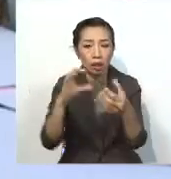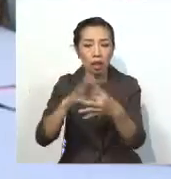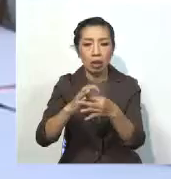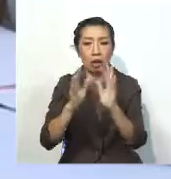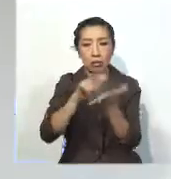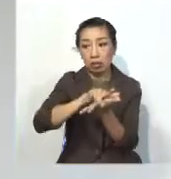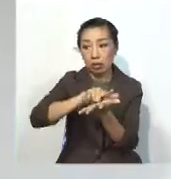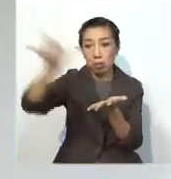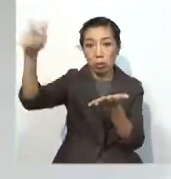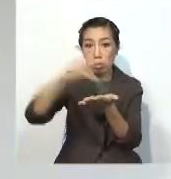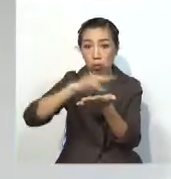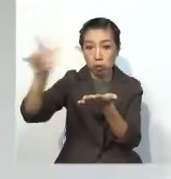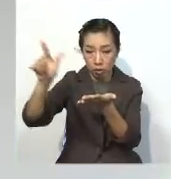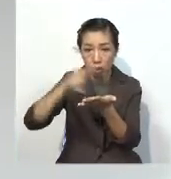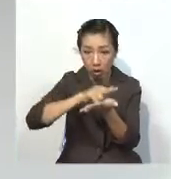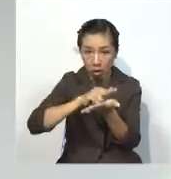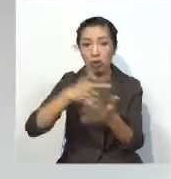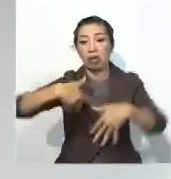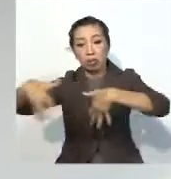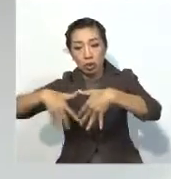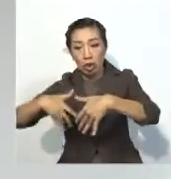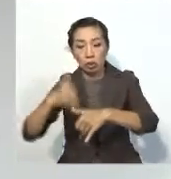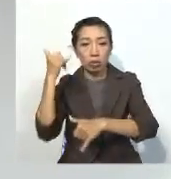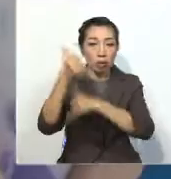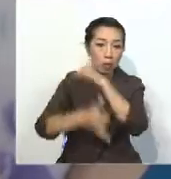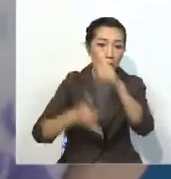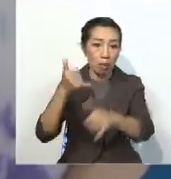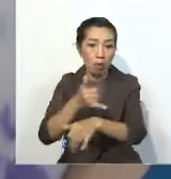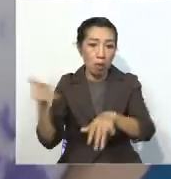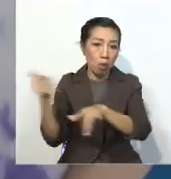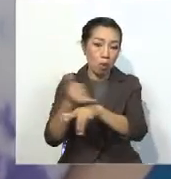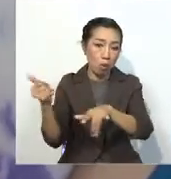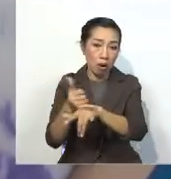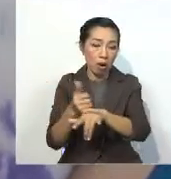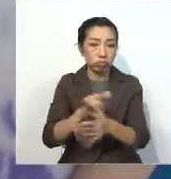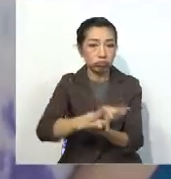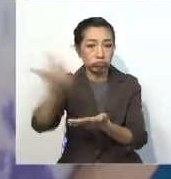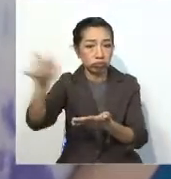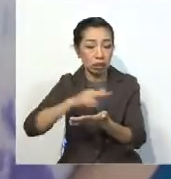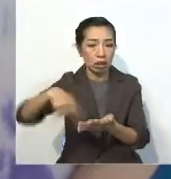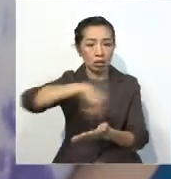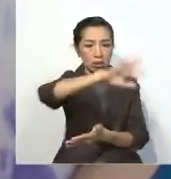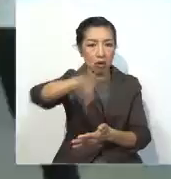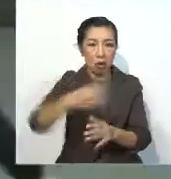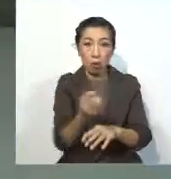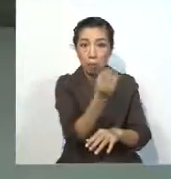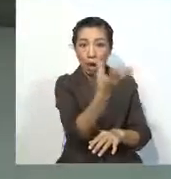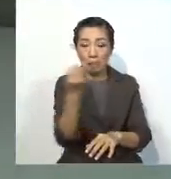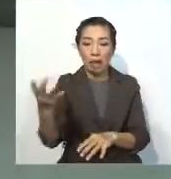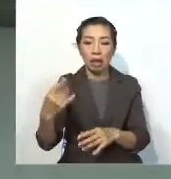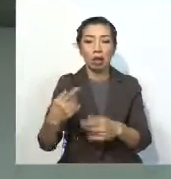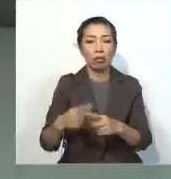นวนตัวเลขผู้โดยสารที่มันเพิ่มสูงขึ้นค่อนข้างมากนะครับมันก็มีหลายคนกังวลเรื่องของการให้บริการเหมือนกันแต่ว่าทางการท่านะครับยืนยันแล้วนะครับ